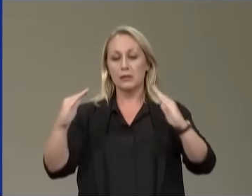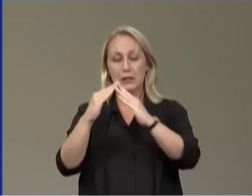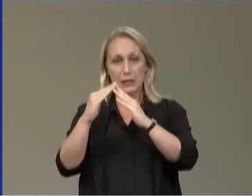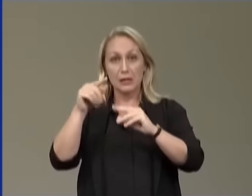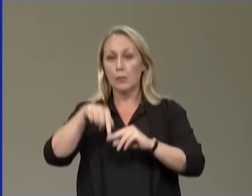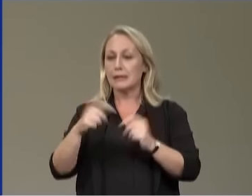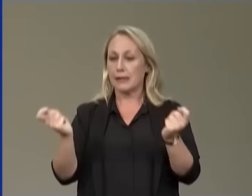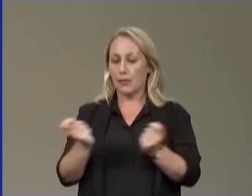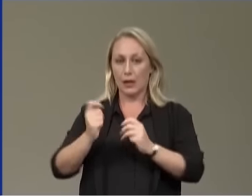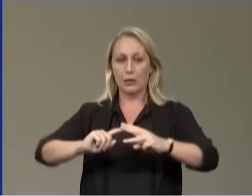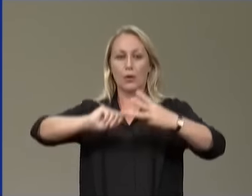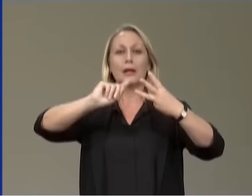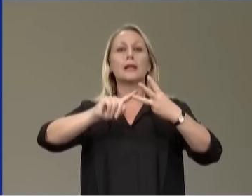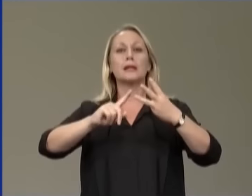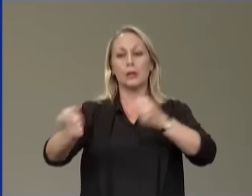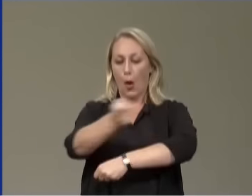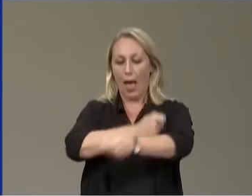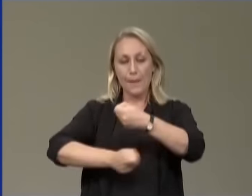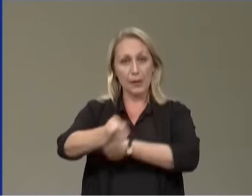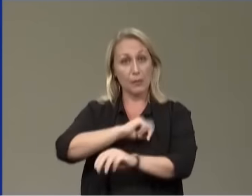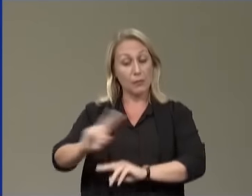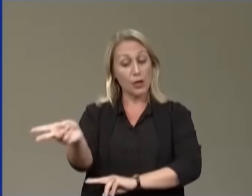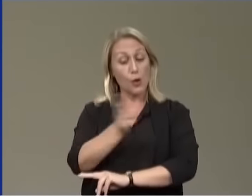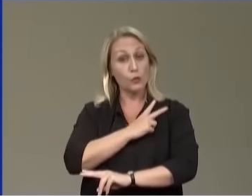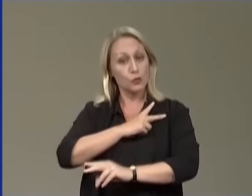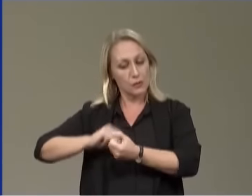τη στήριξη της υγιούς επιχειρηματικότητας.